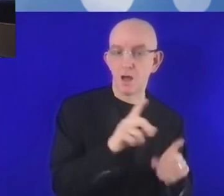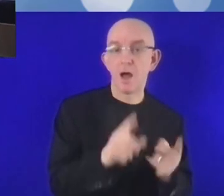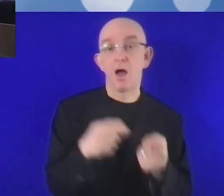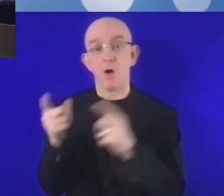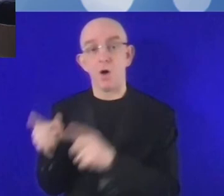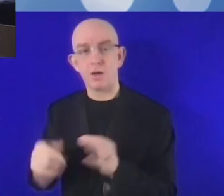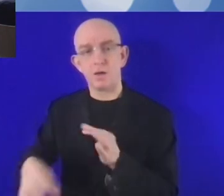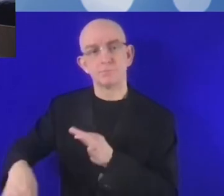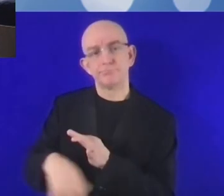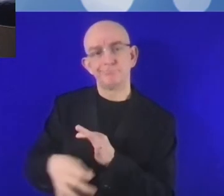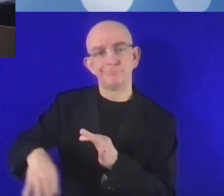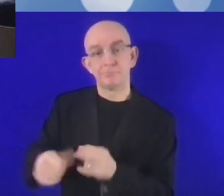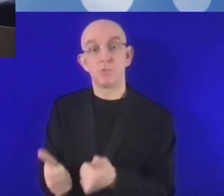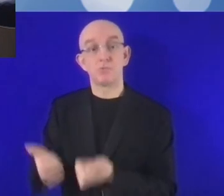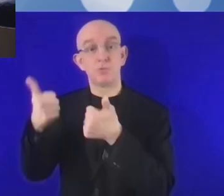говорю,